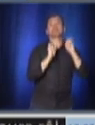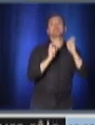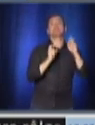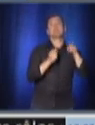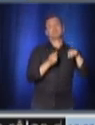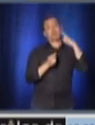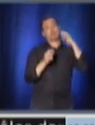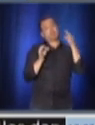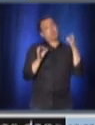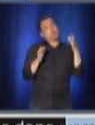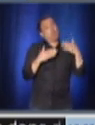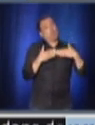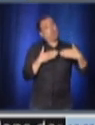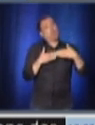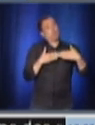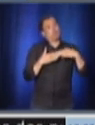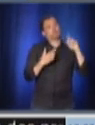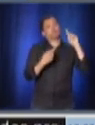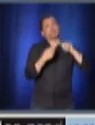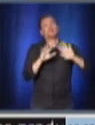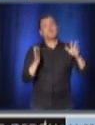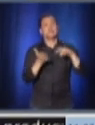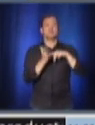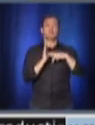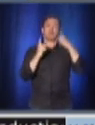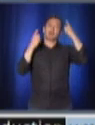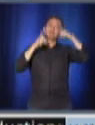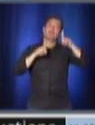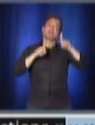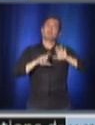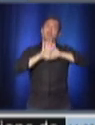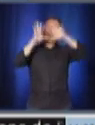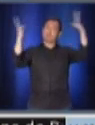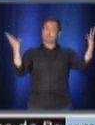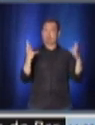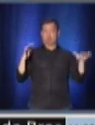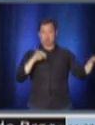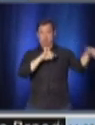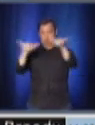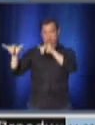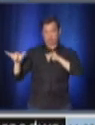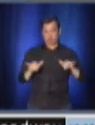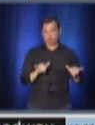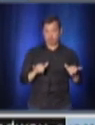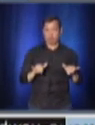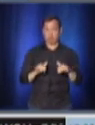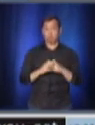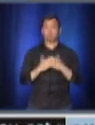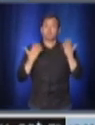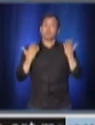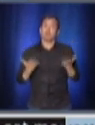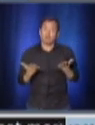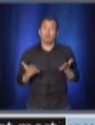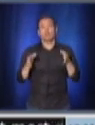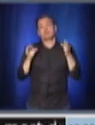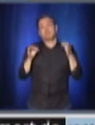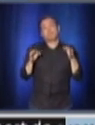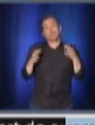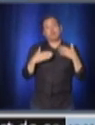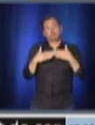mieux, c'est avoir une entente globale. Alors, donc, de mon ancien discours, je vous dirais que de façon temporaire, on a trouvé